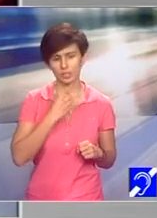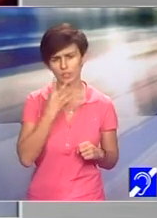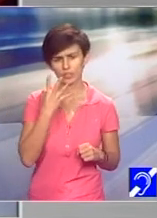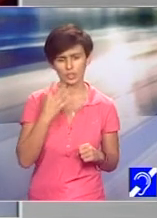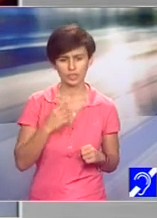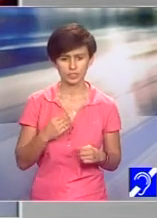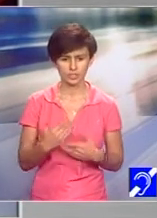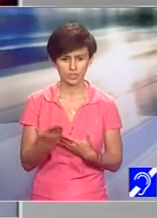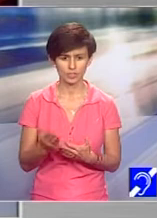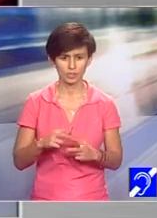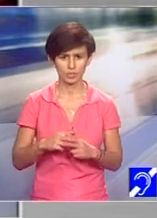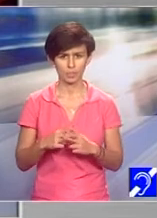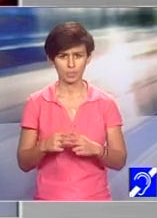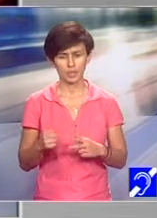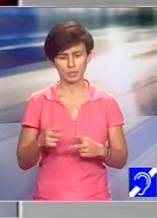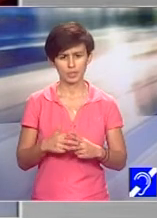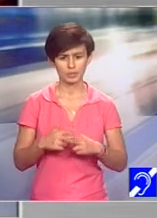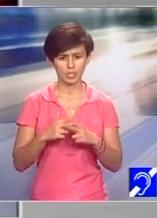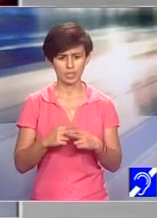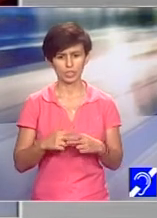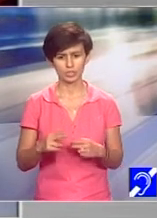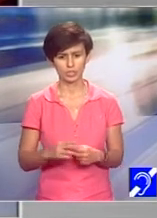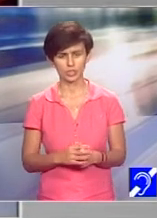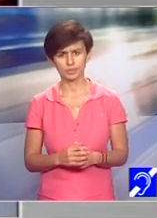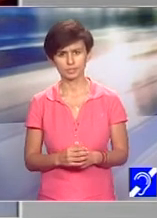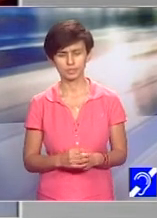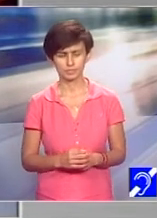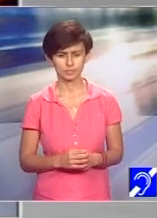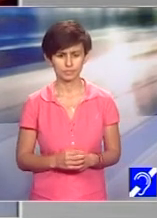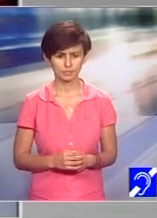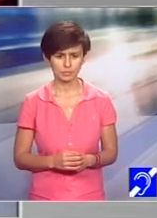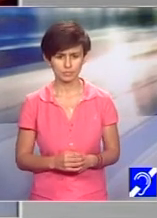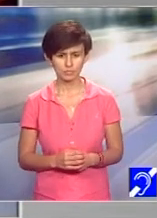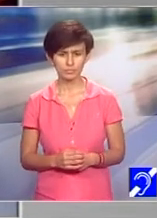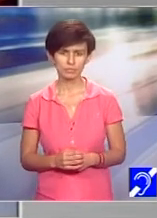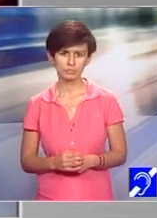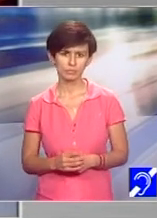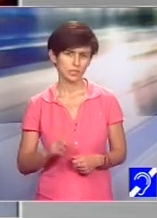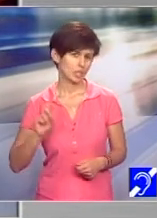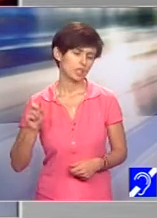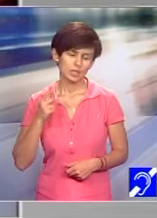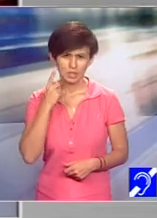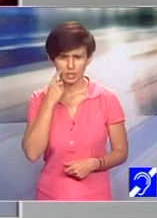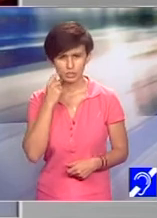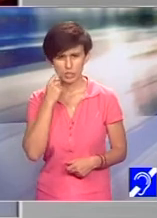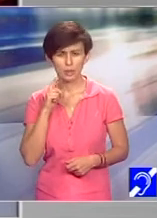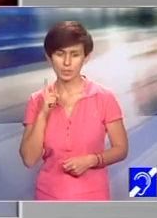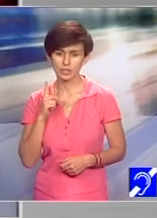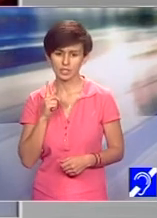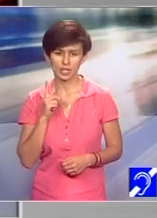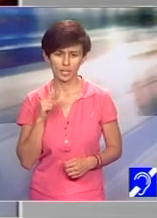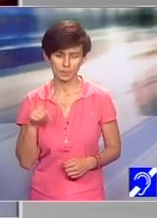cel calificat îl acordăm noi. Mai departe preluăm pacientul. Nu ne-am plâns până acum, dar v-am spus,